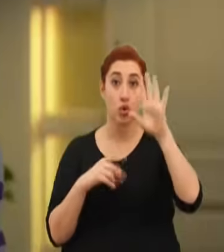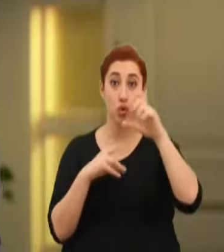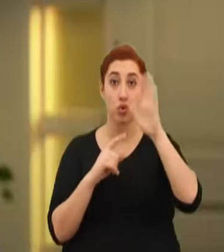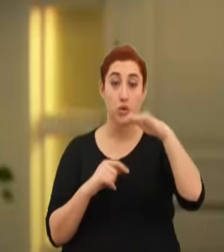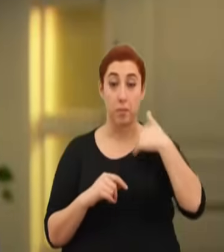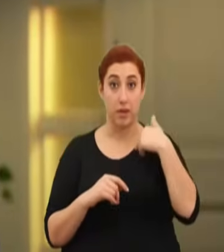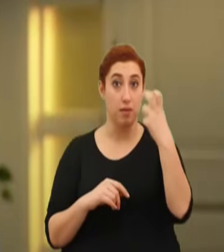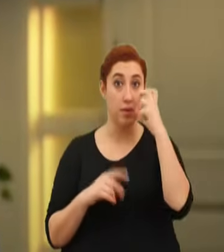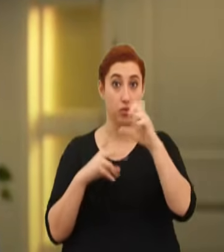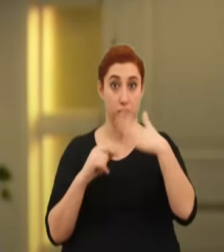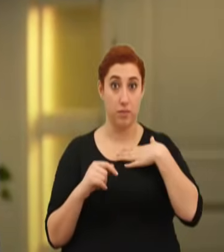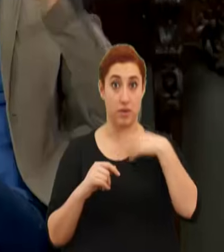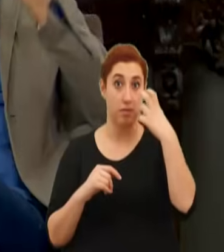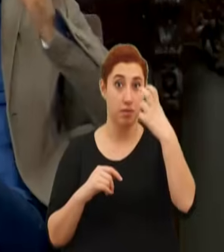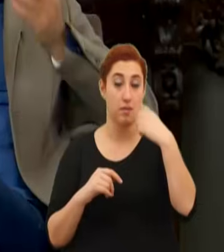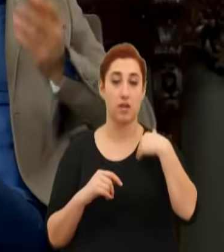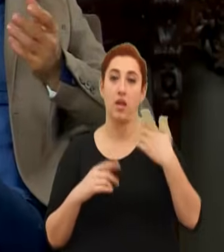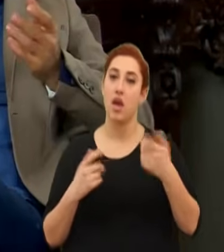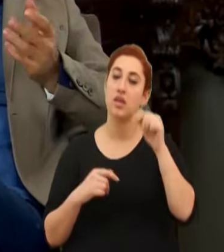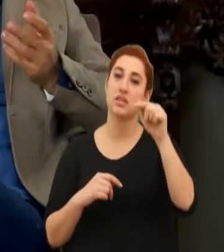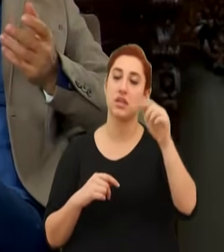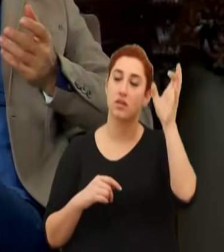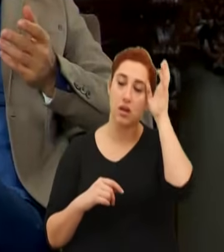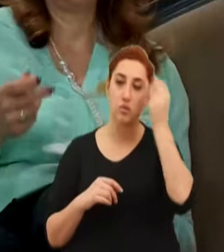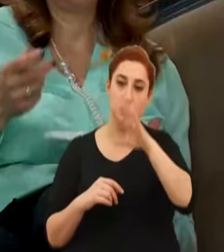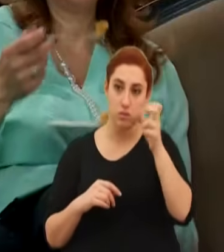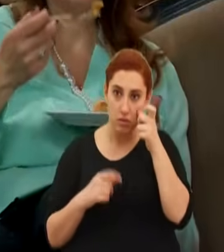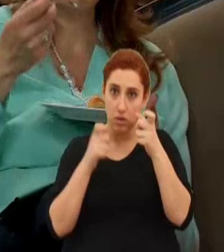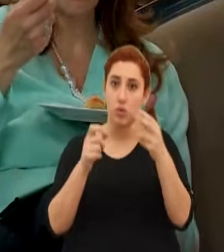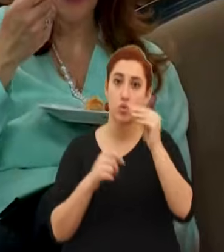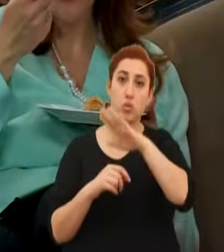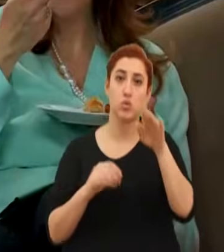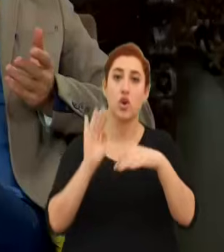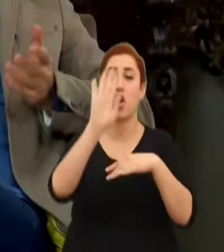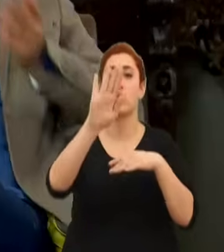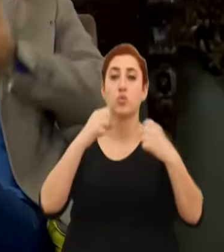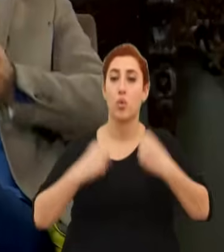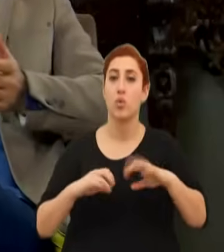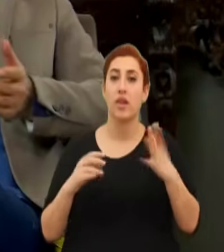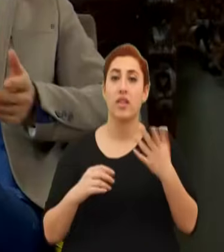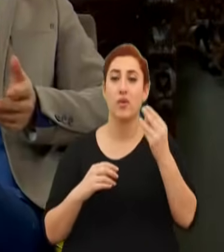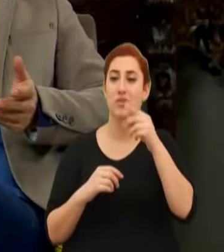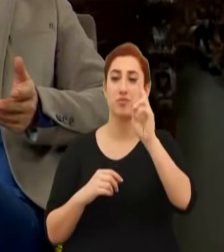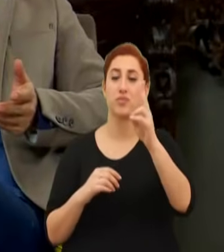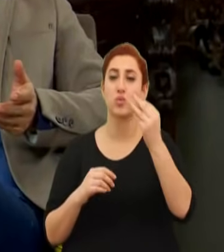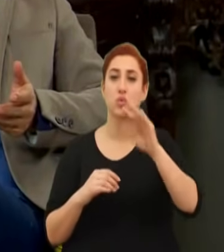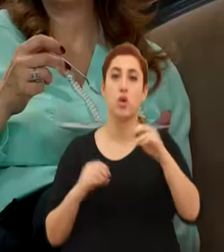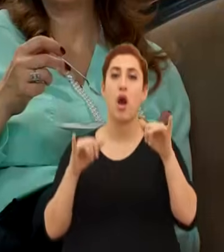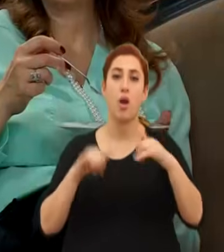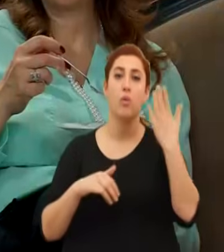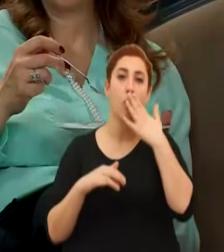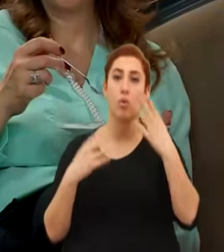Şükrü. Bendeyiz Şükrü, bendeyiz. Ya sen taktın çocuklara. Çocuklar karşıda oturuyorlar. Niye Junior'la aynı okula